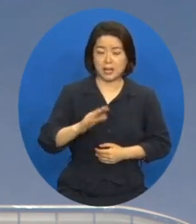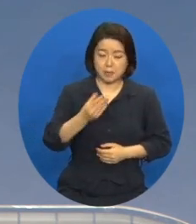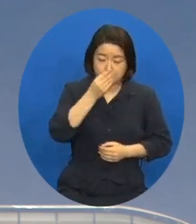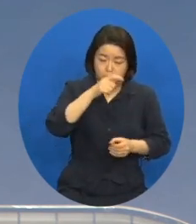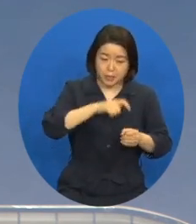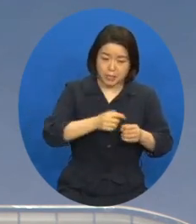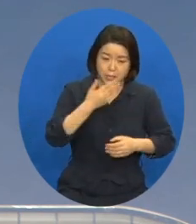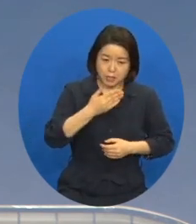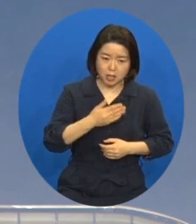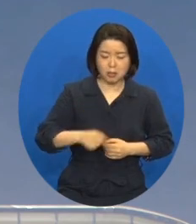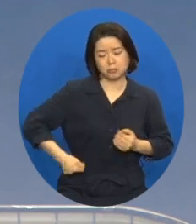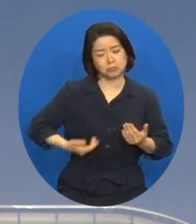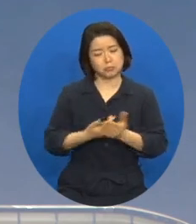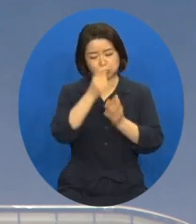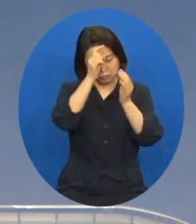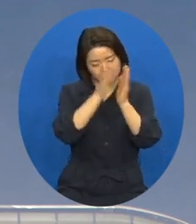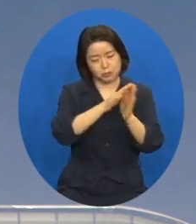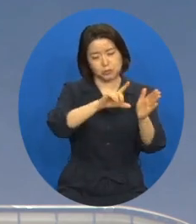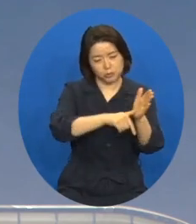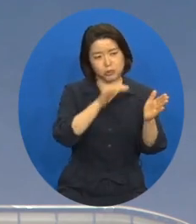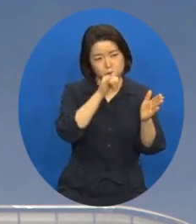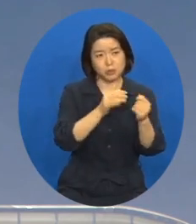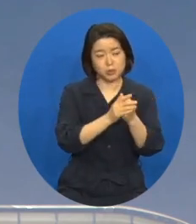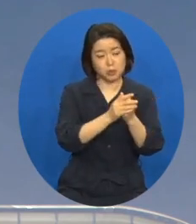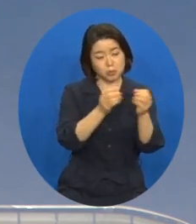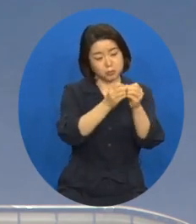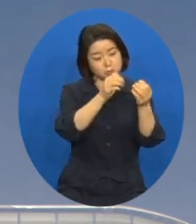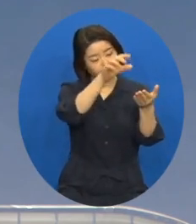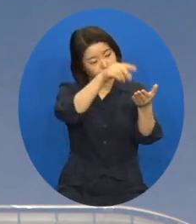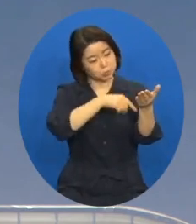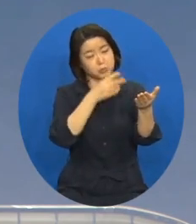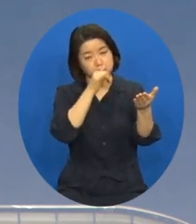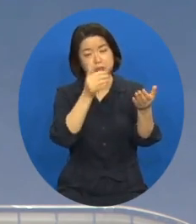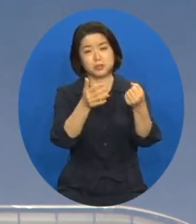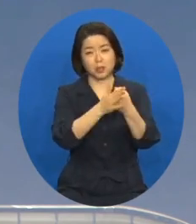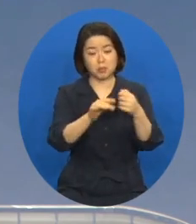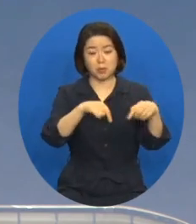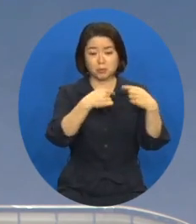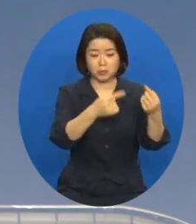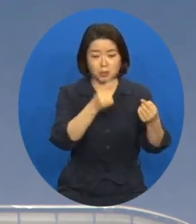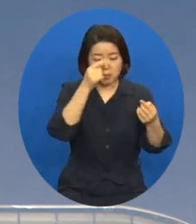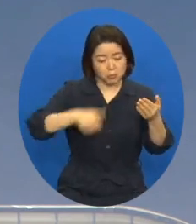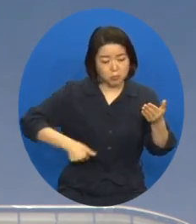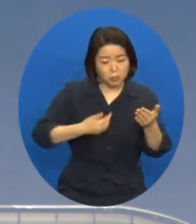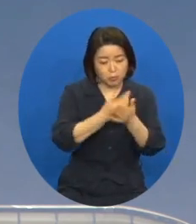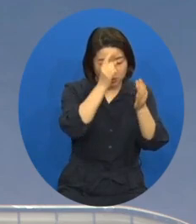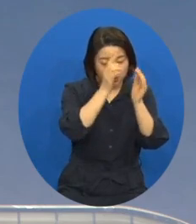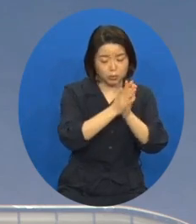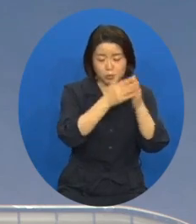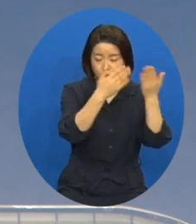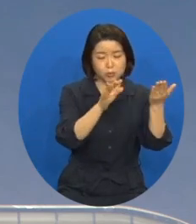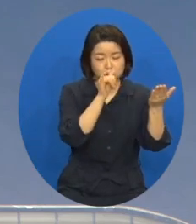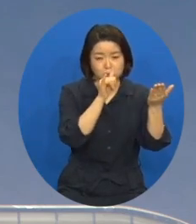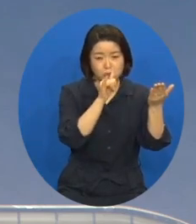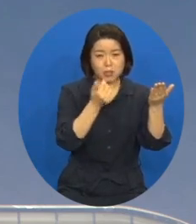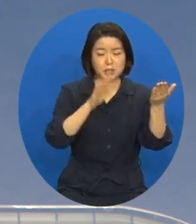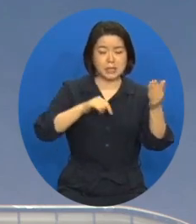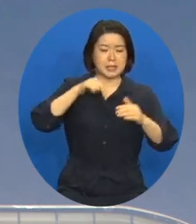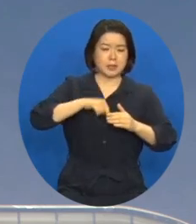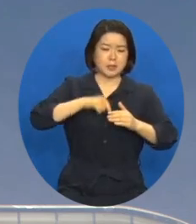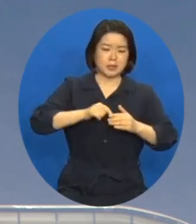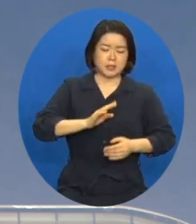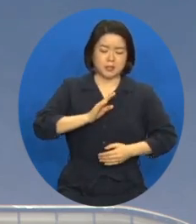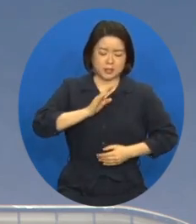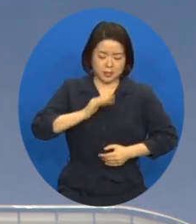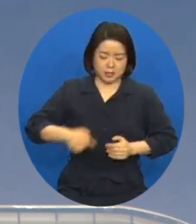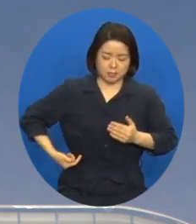때마다 참회의 기도의 시간이 있어요. 예문에 있으니까. 그러니까 참회의 기도를 했지. 진짜 참회를 드려본